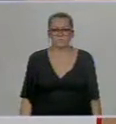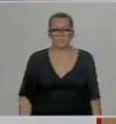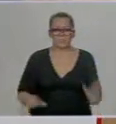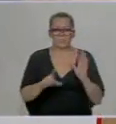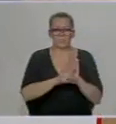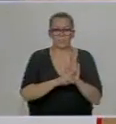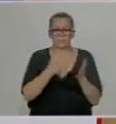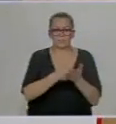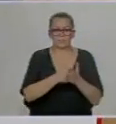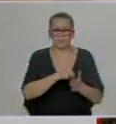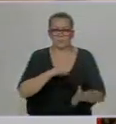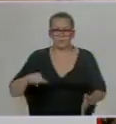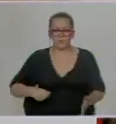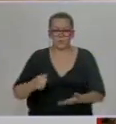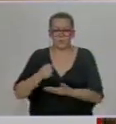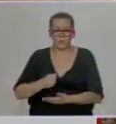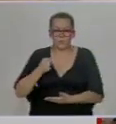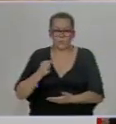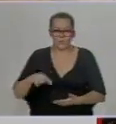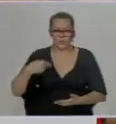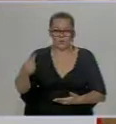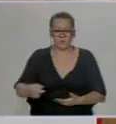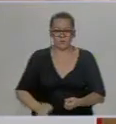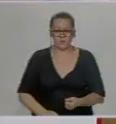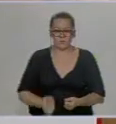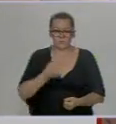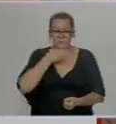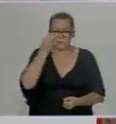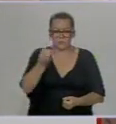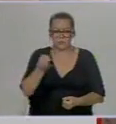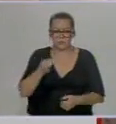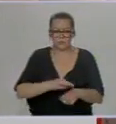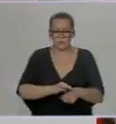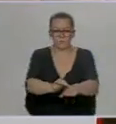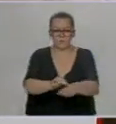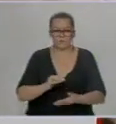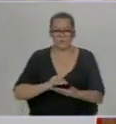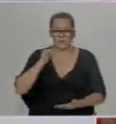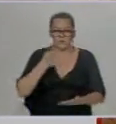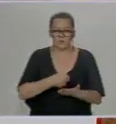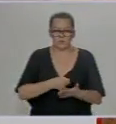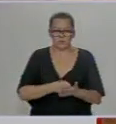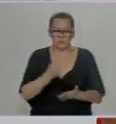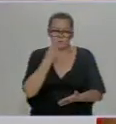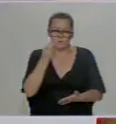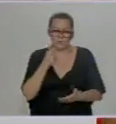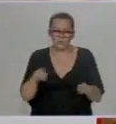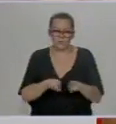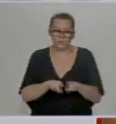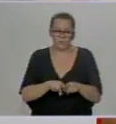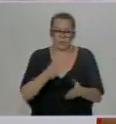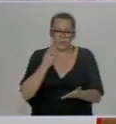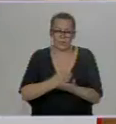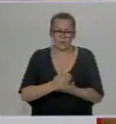Legea salarizării unice în sistemul bugetar a intrat în vigoare. Deși s-a spus că va conduce la creșteri salariale, se pare că lucrurile nu stau